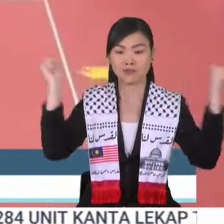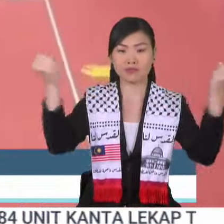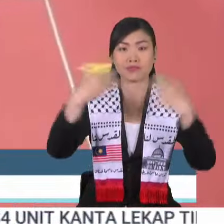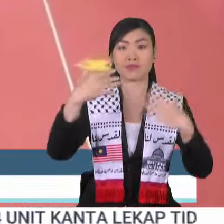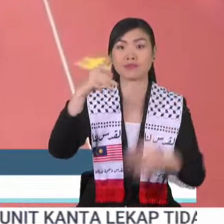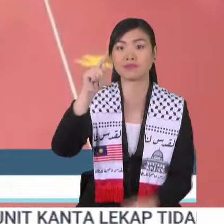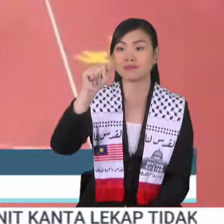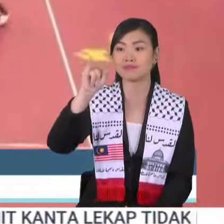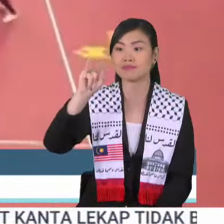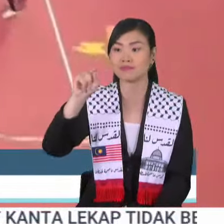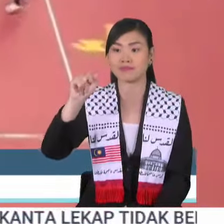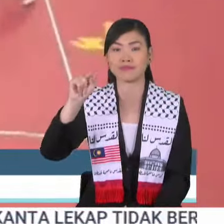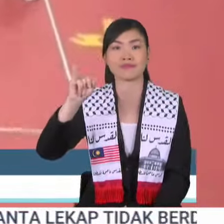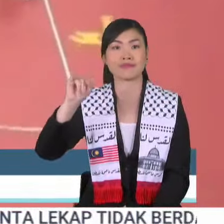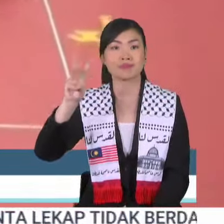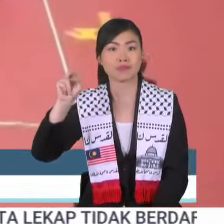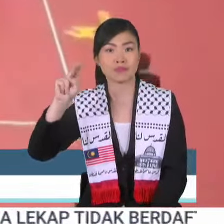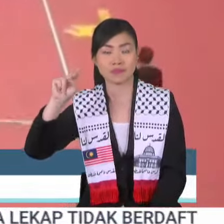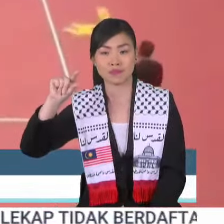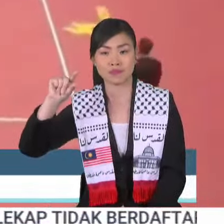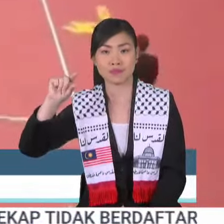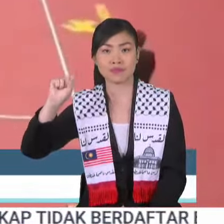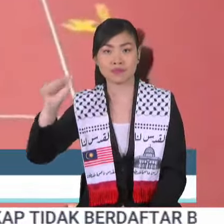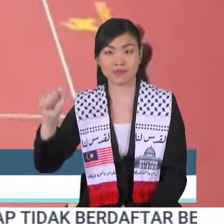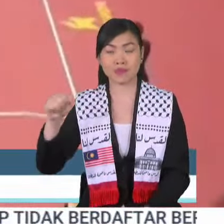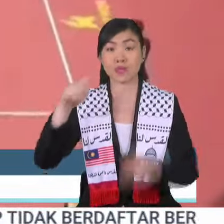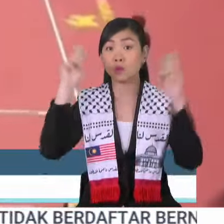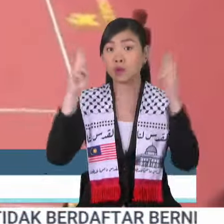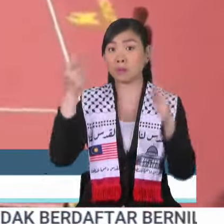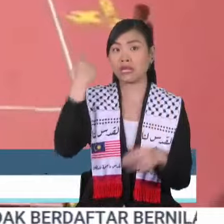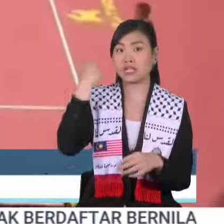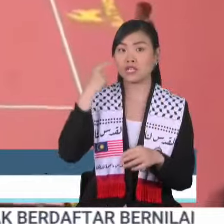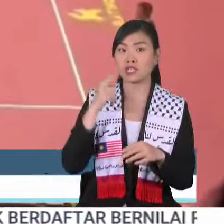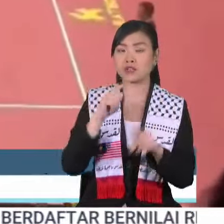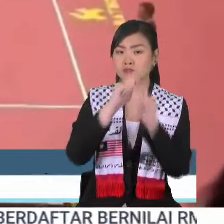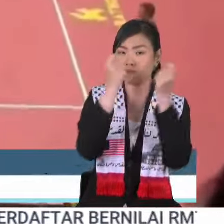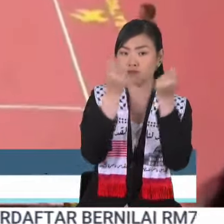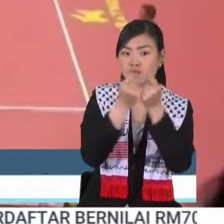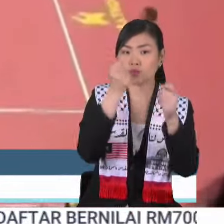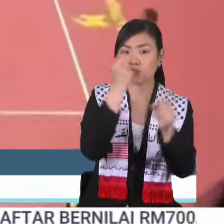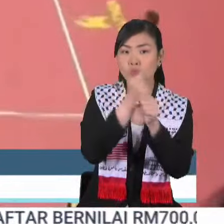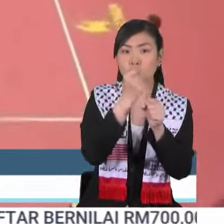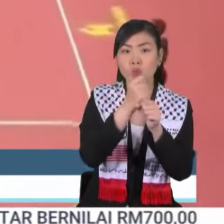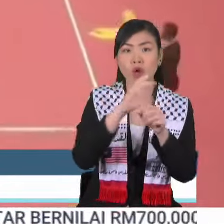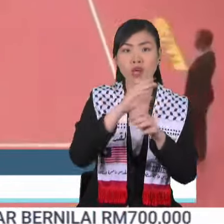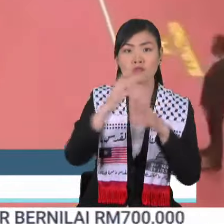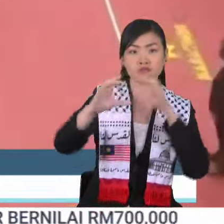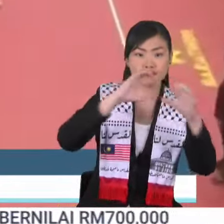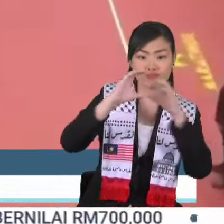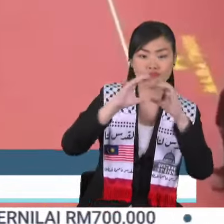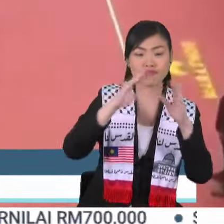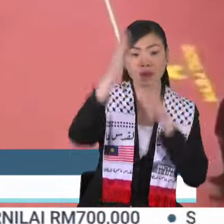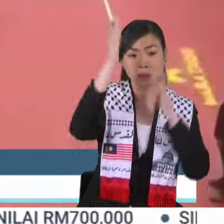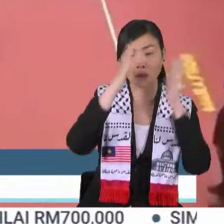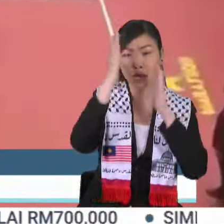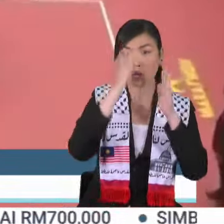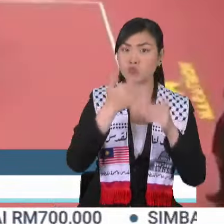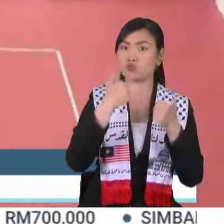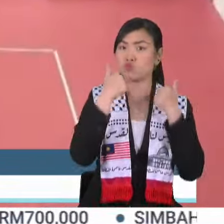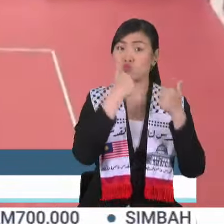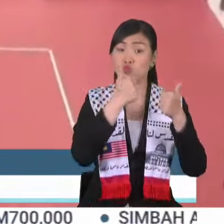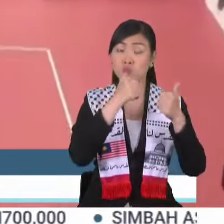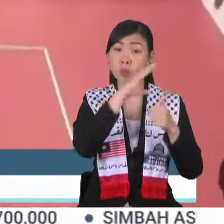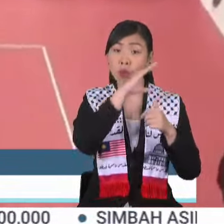Titi Wangsa Rabu lepas. Jelas beliau kerja berpasukan dan komunikasi antara pemain Malaysia sangat